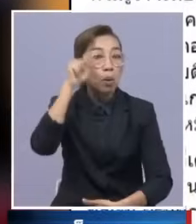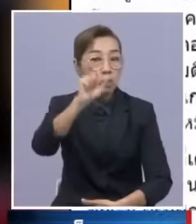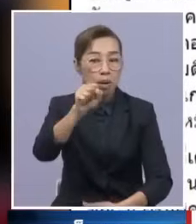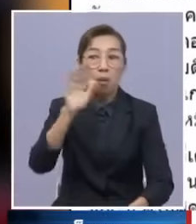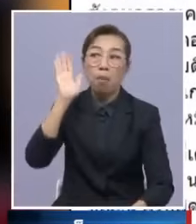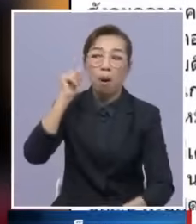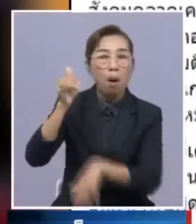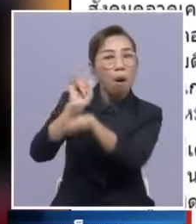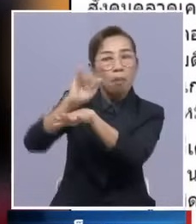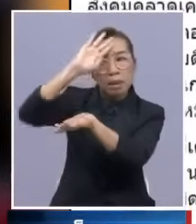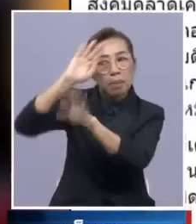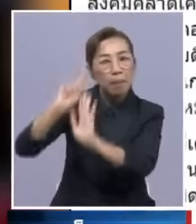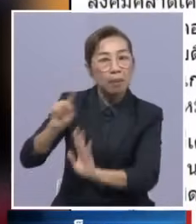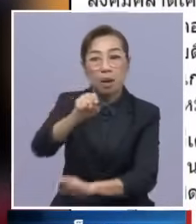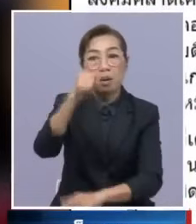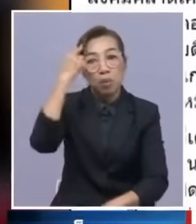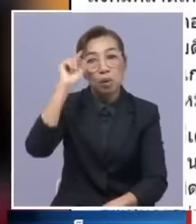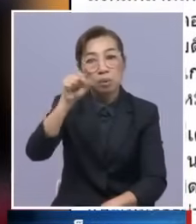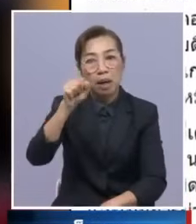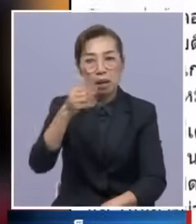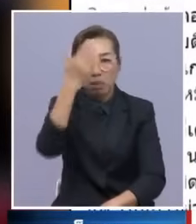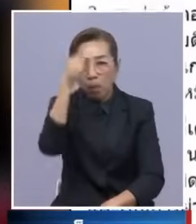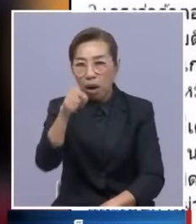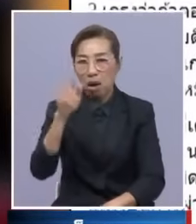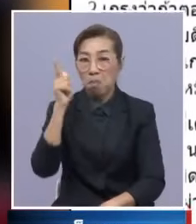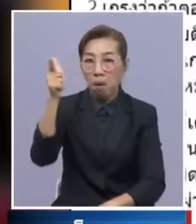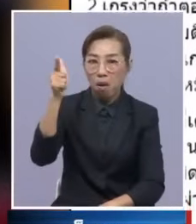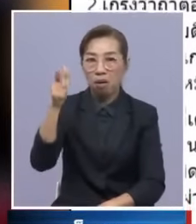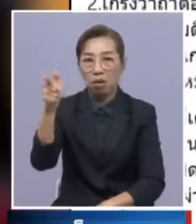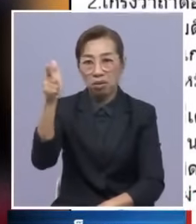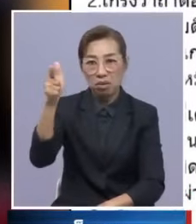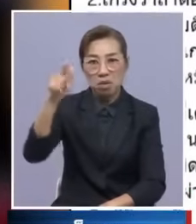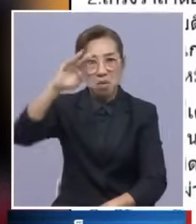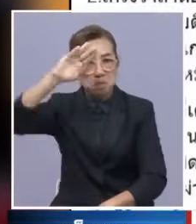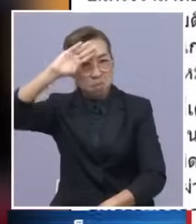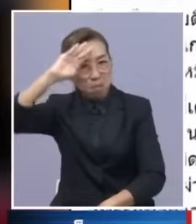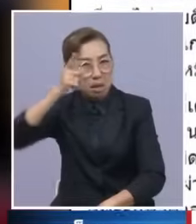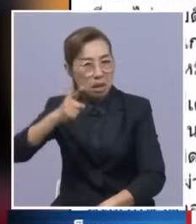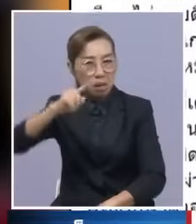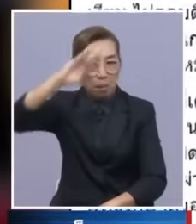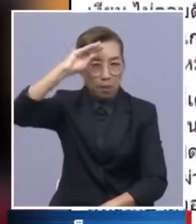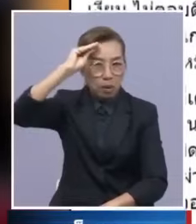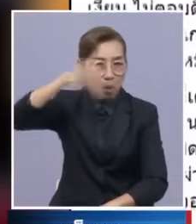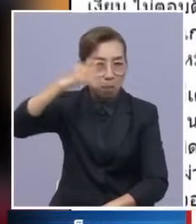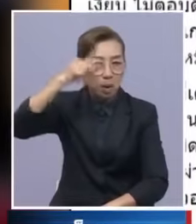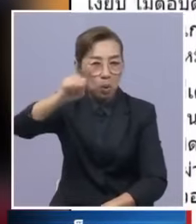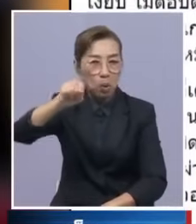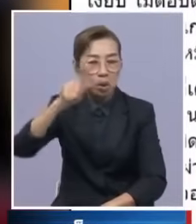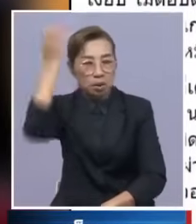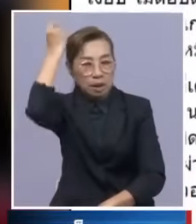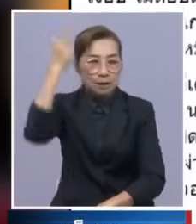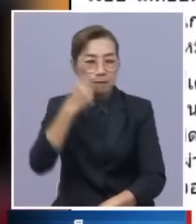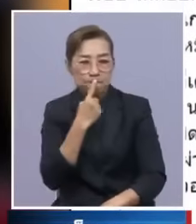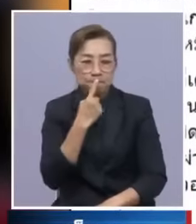ยของคุณทักษิณอย่างไรเพราะป่วยจริงหรือป่วยปลอมก็ยังไม่รู ้ ก็เลยกลัวการสื่อสารต่อสังคมว่าจะคลาดเคลื่อน